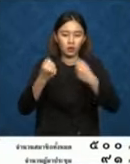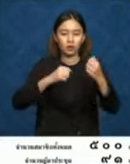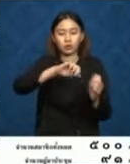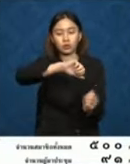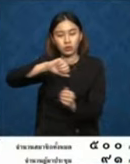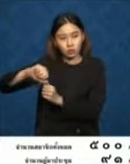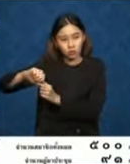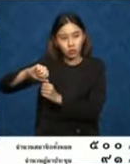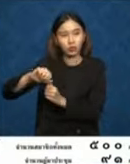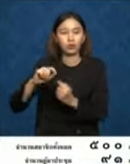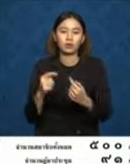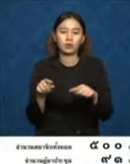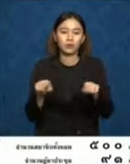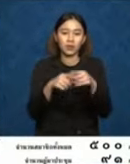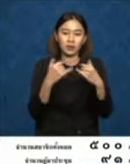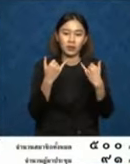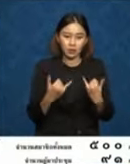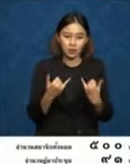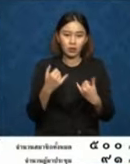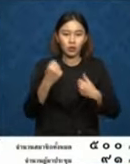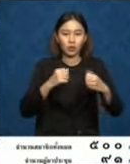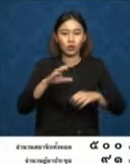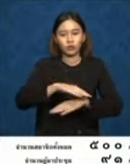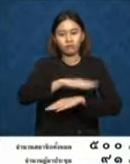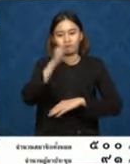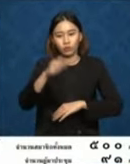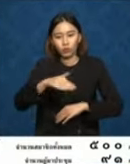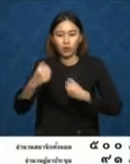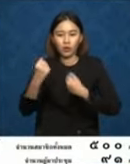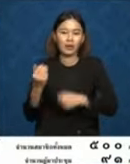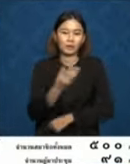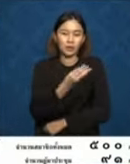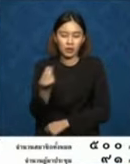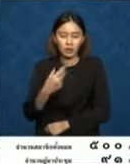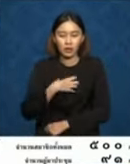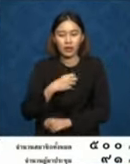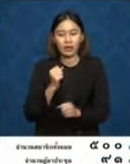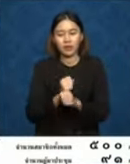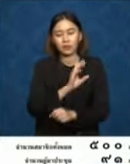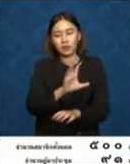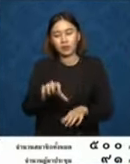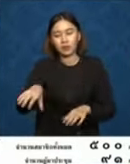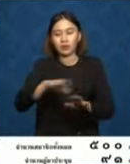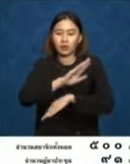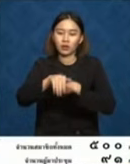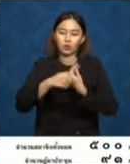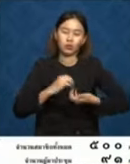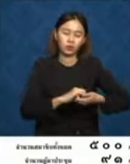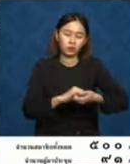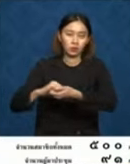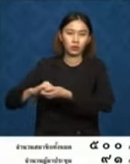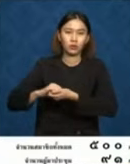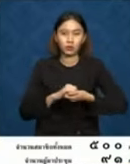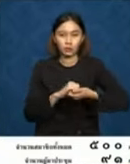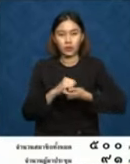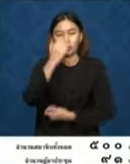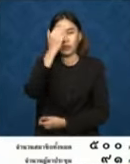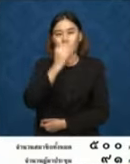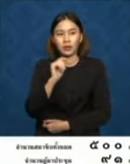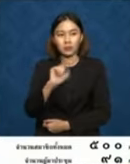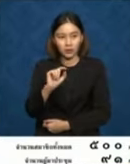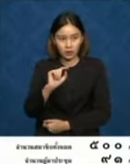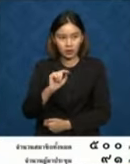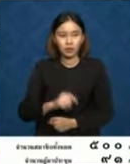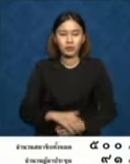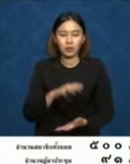นหรือในเคสนี้ที่เป็นรถกระบะขับรถเร็วดิฉันอยากจะให้ทุกหน่วยงานบูรณาการกันนะคะเพื่อ